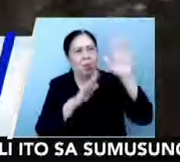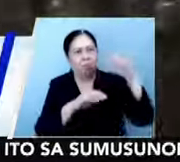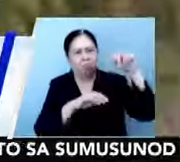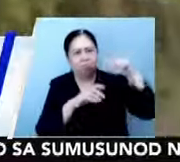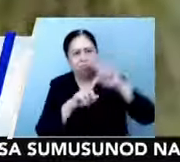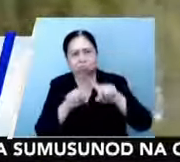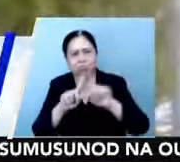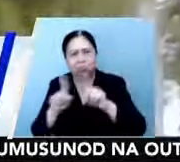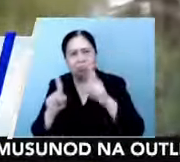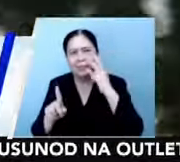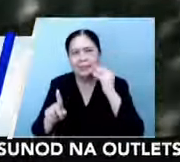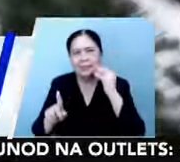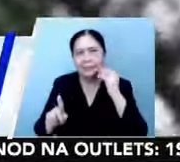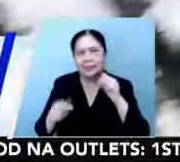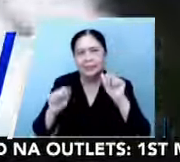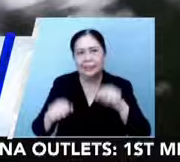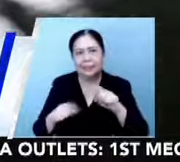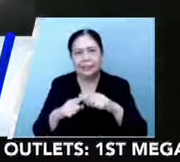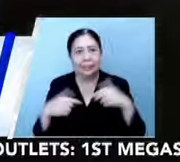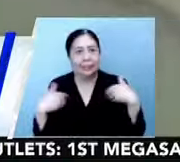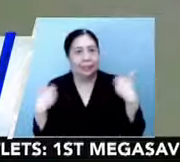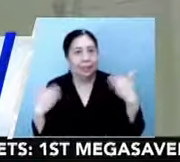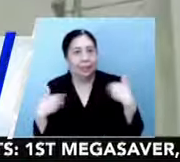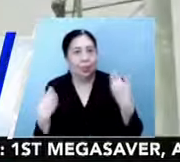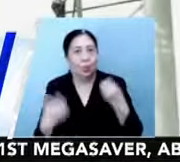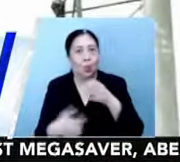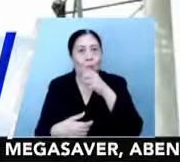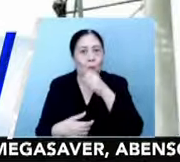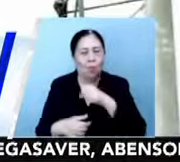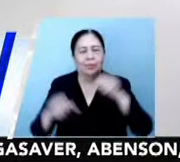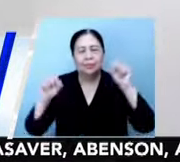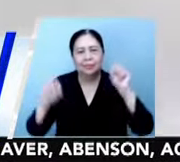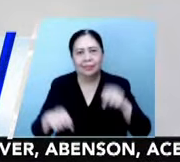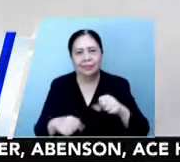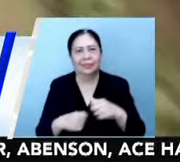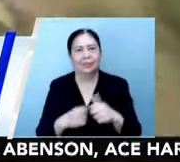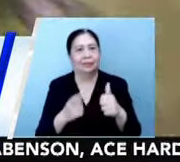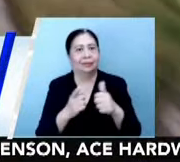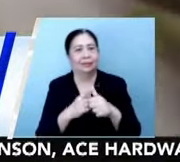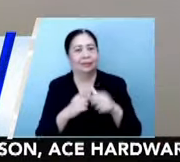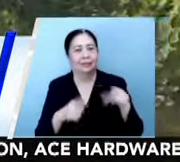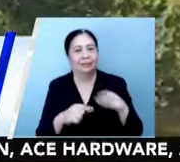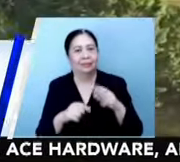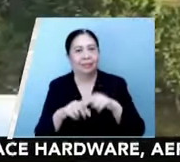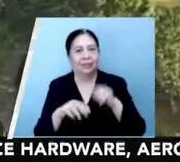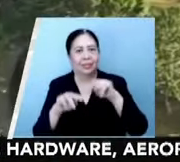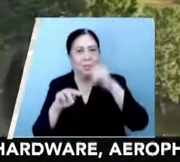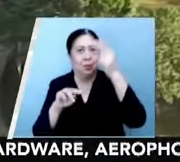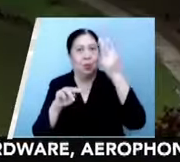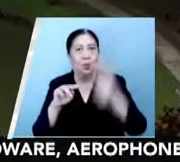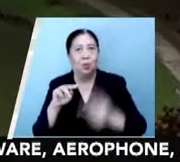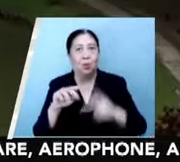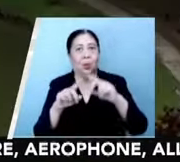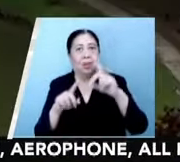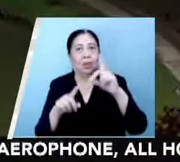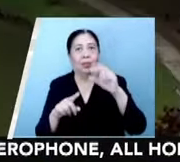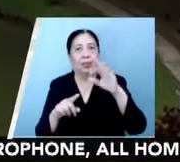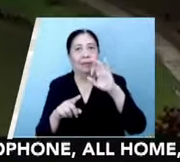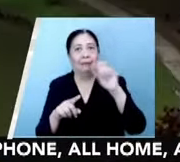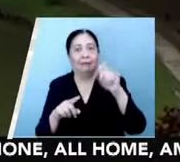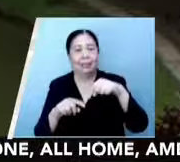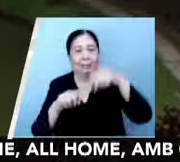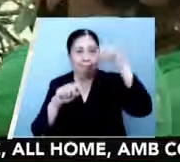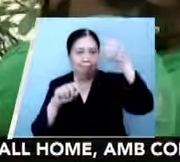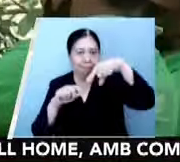subukan. Mapa bata man o matanda. First up, ang pagbagsak from a 120 feet drop zone.